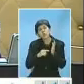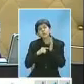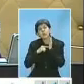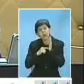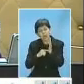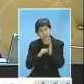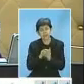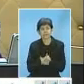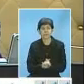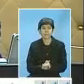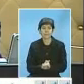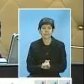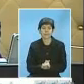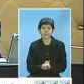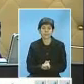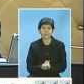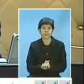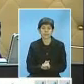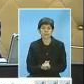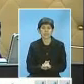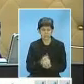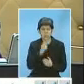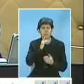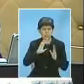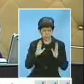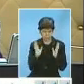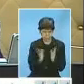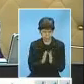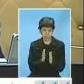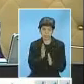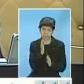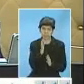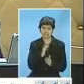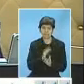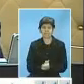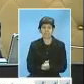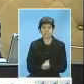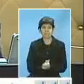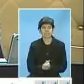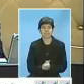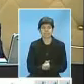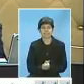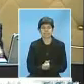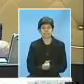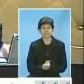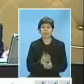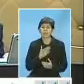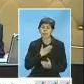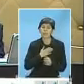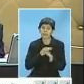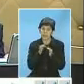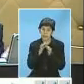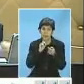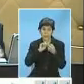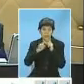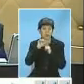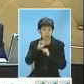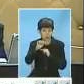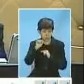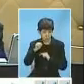างขึ้นมานะฮะเอากระชับนิดหนึ่งเชิญท่านสุนัยฮะ ท่านประธานครับเพื่อความเข้าใจของเพื่อนส.